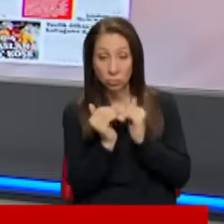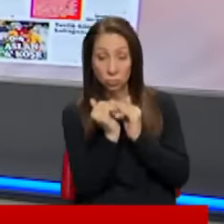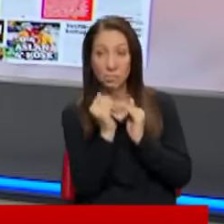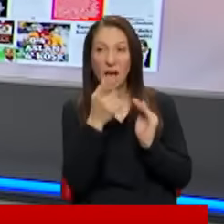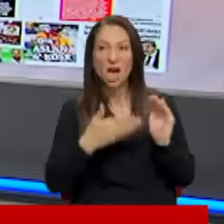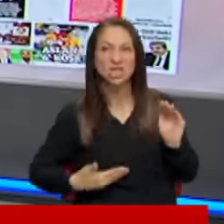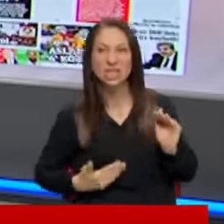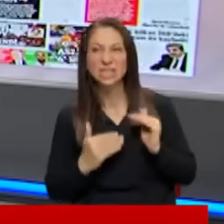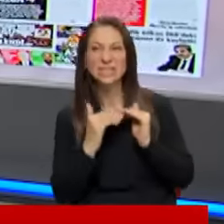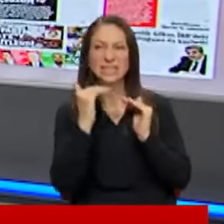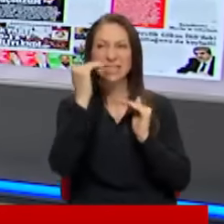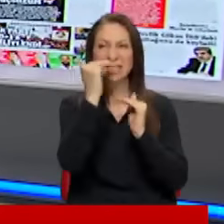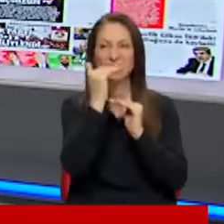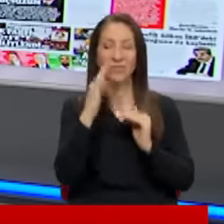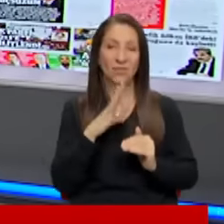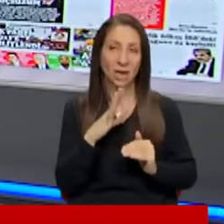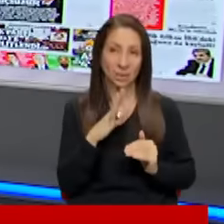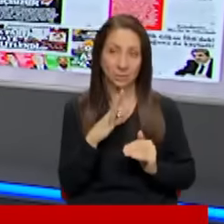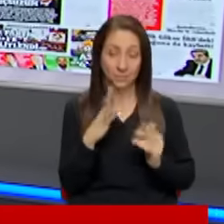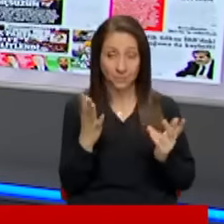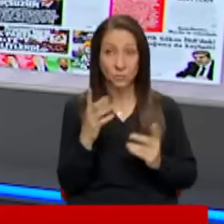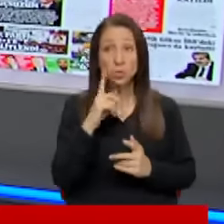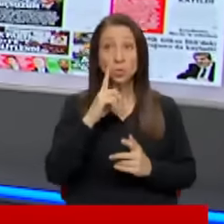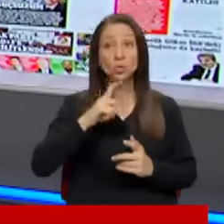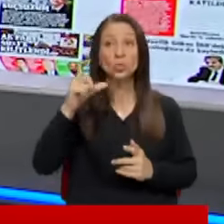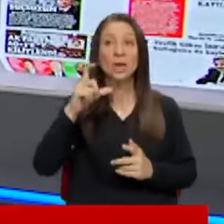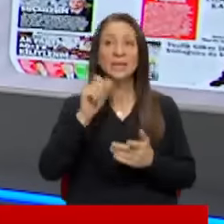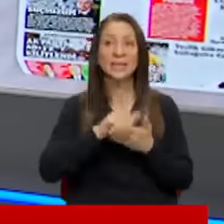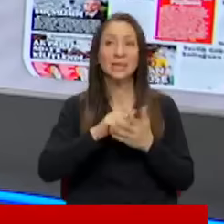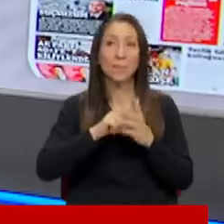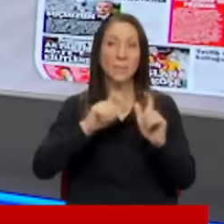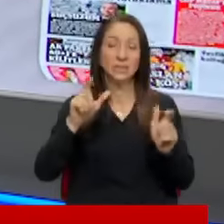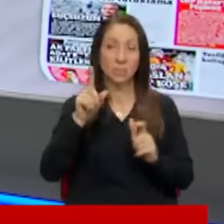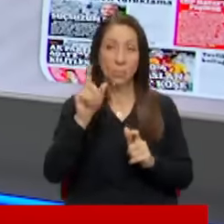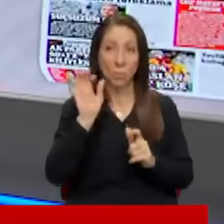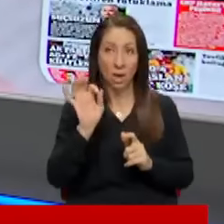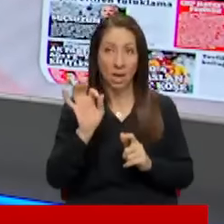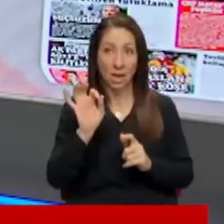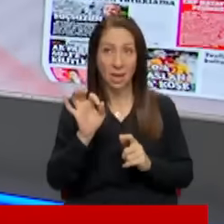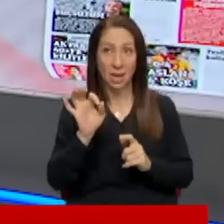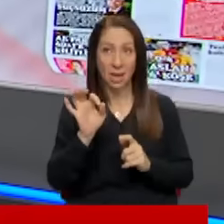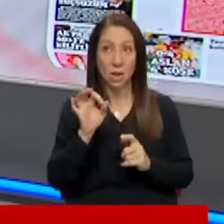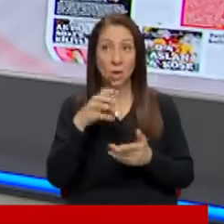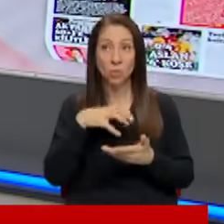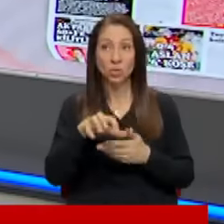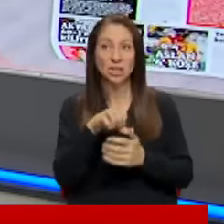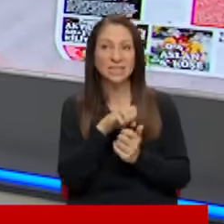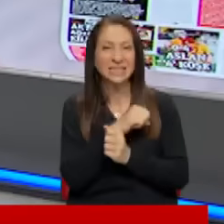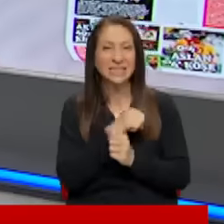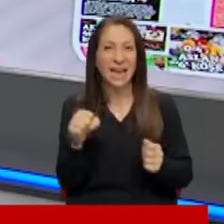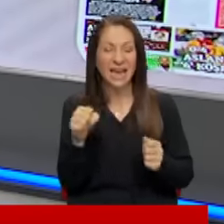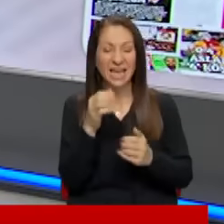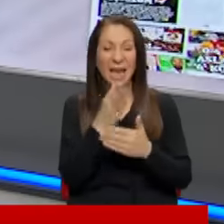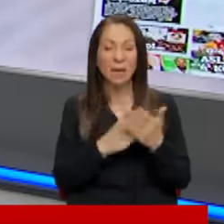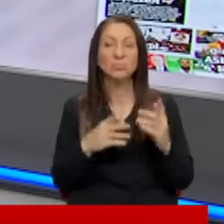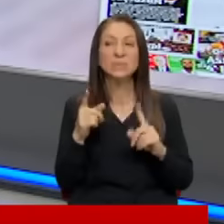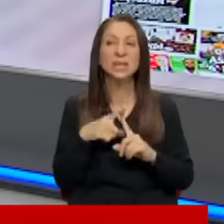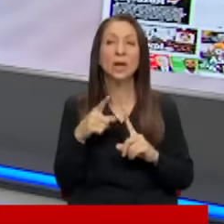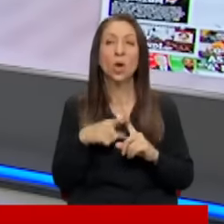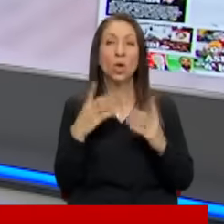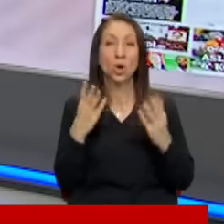bir açlık sınırından söz ediyoruz. Cumhuriyet Gazetesi'nin manşeti bu şekildeydi. Bütçe açığı yarım trilyon